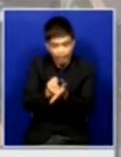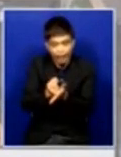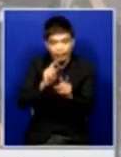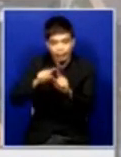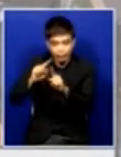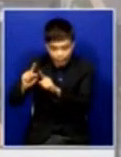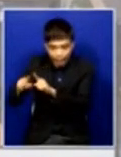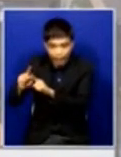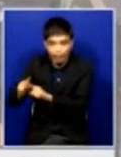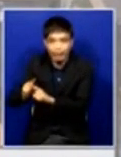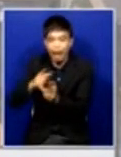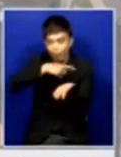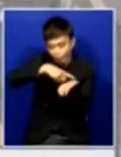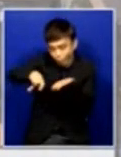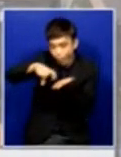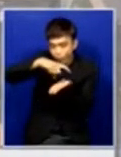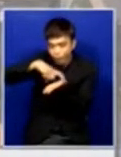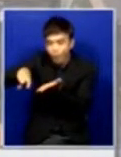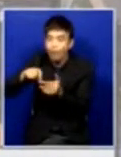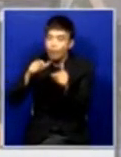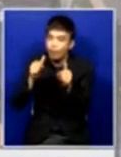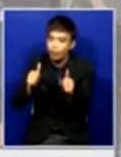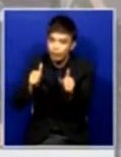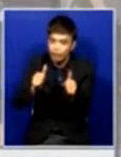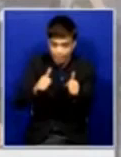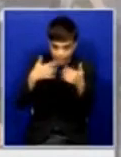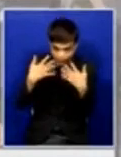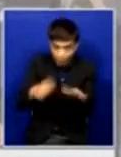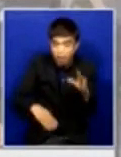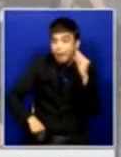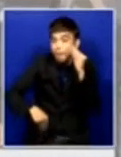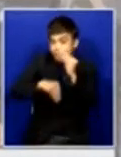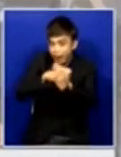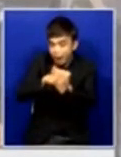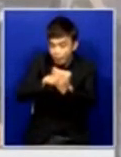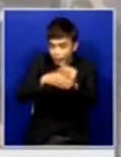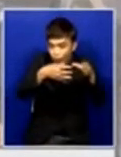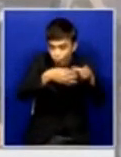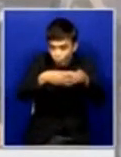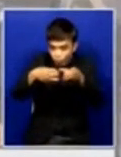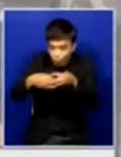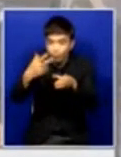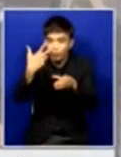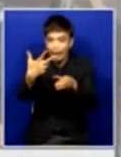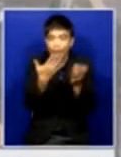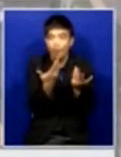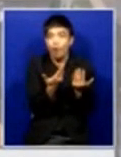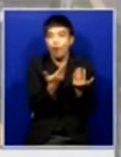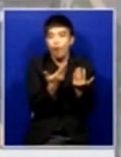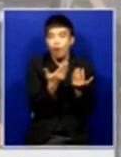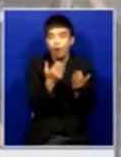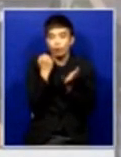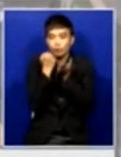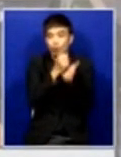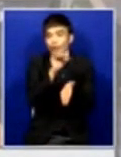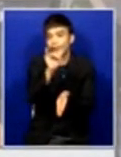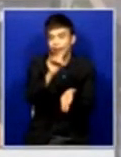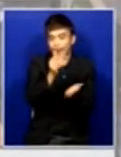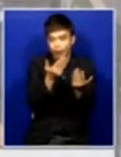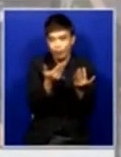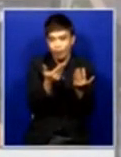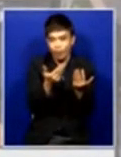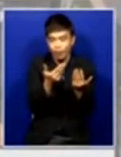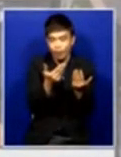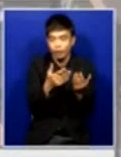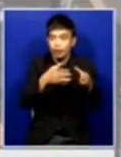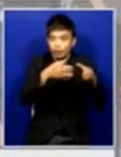วิกฤตครั้งนี้ซึ่งจะมีอีก3กลุ่มที่ตอนนี้ยังรอรับการช่วยเหลือจากรัฐบาลอยู่นะครับท่านประธานครับ